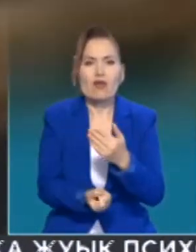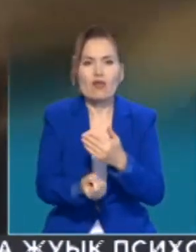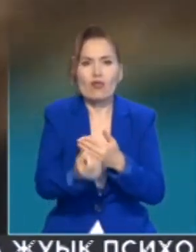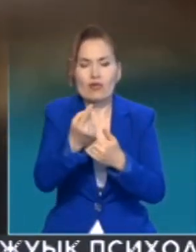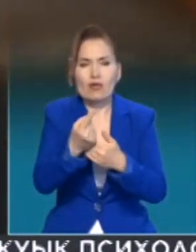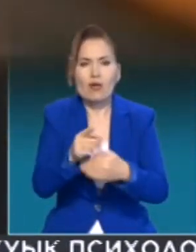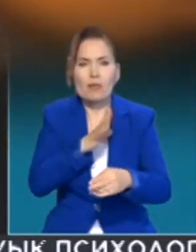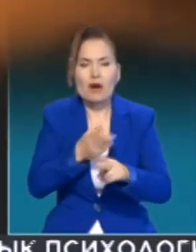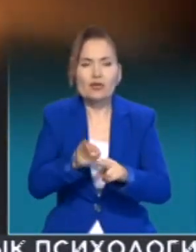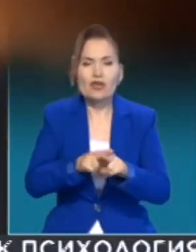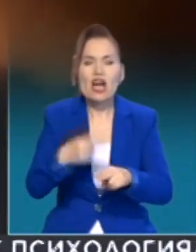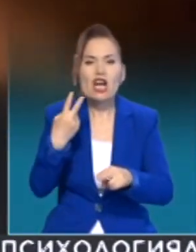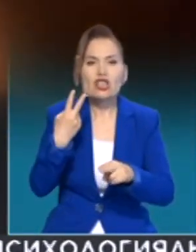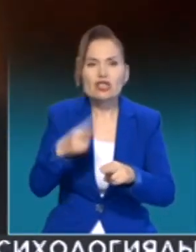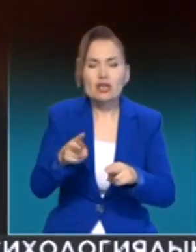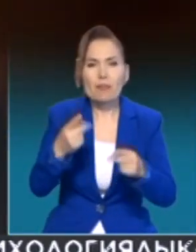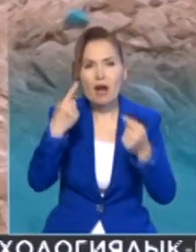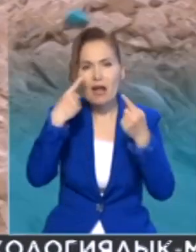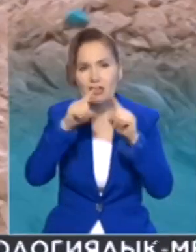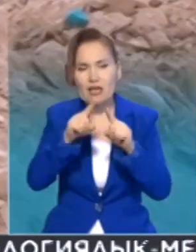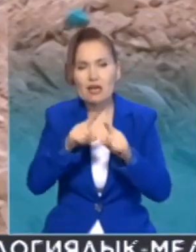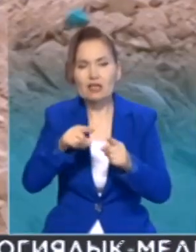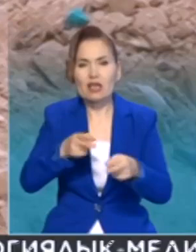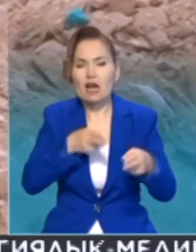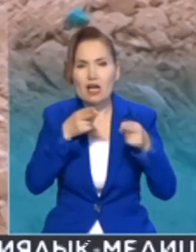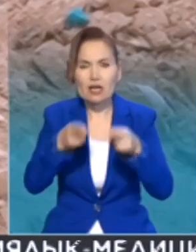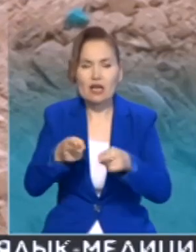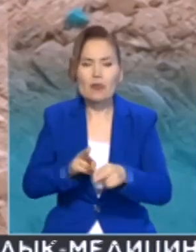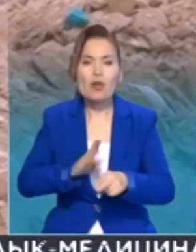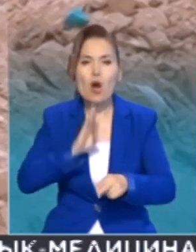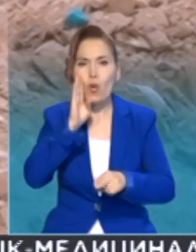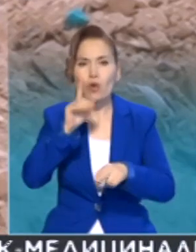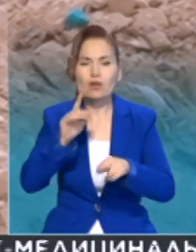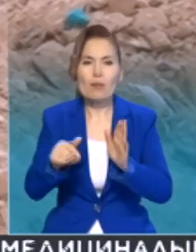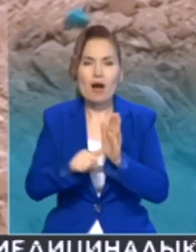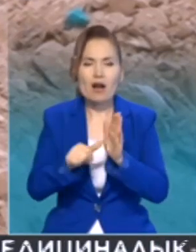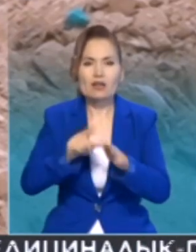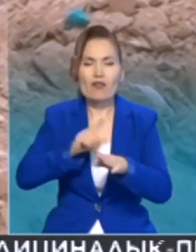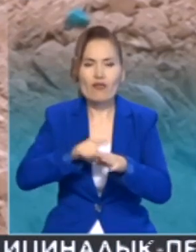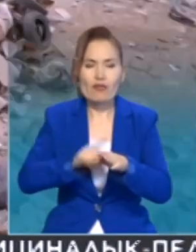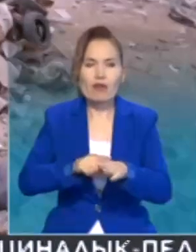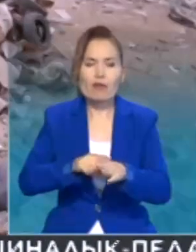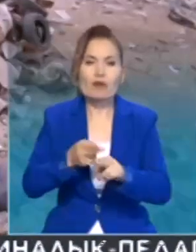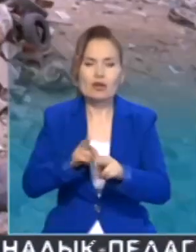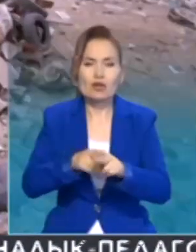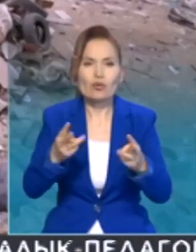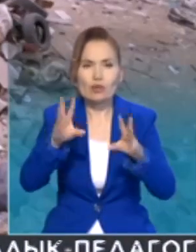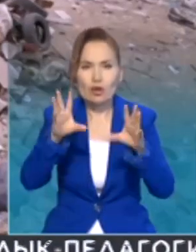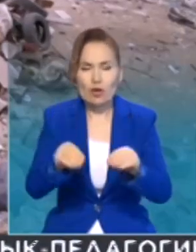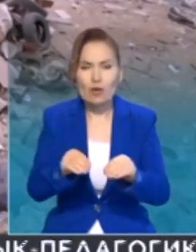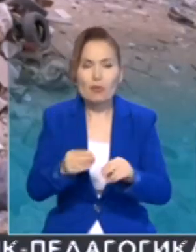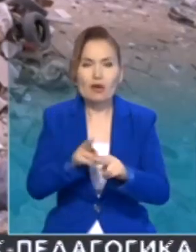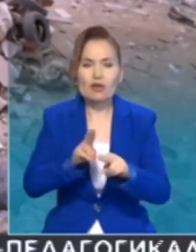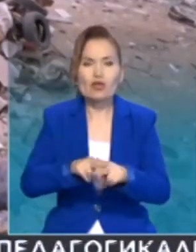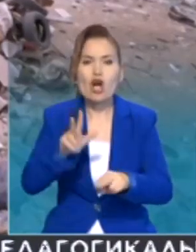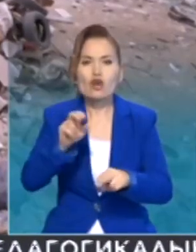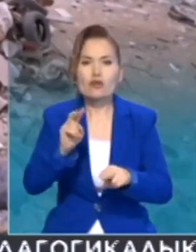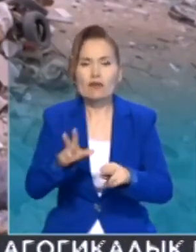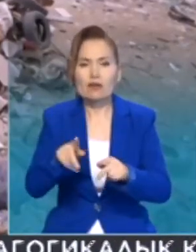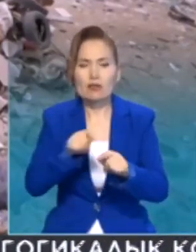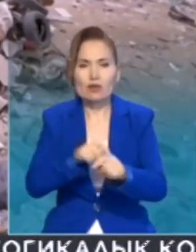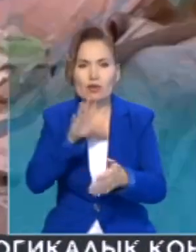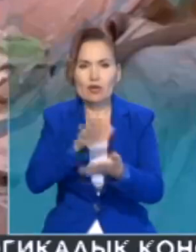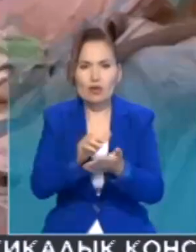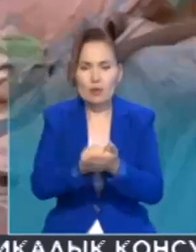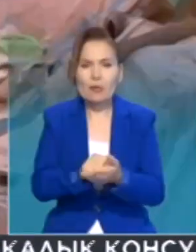техника жұмылдырылып, өрт таңғы 6:40-та бірақ өшірілді. Шамамен 300 шаршы метр аумақ жанып кетті. Абырой болғанда ешкім зардап шеккен жоқ.